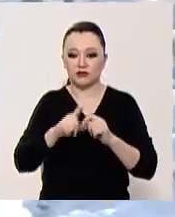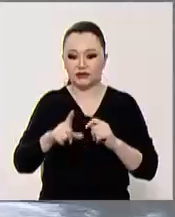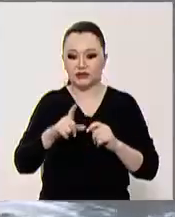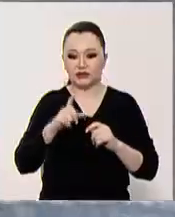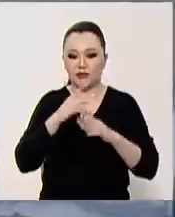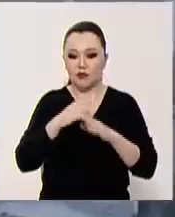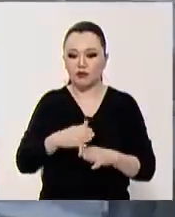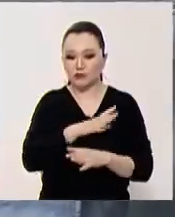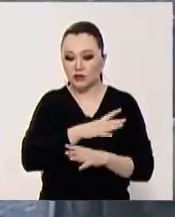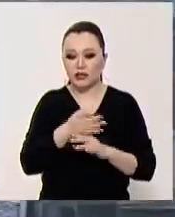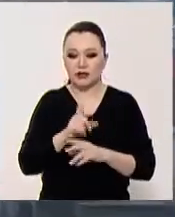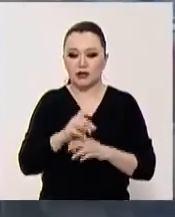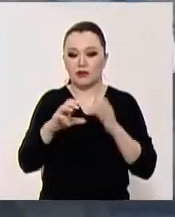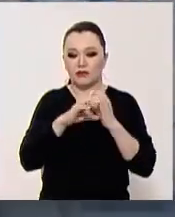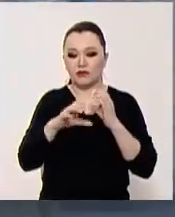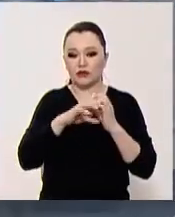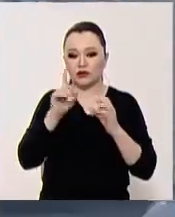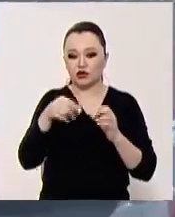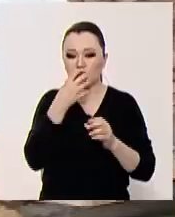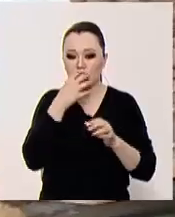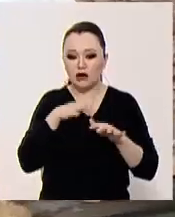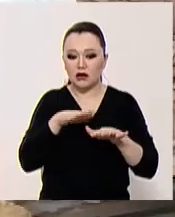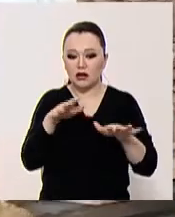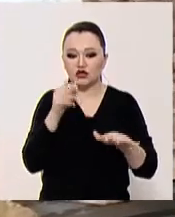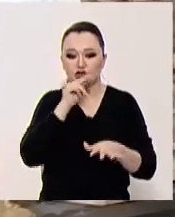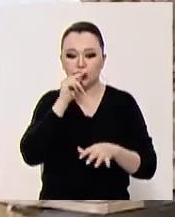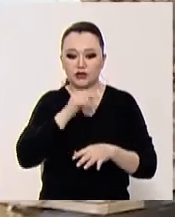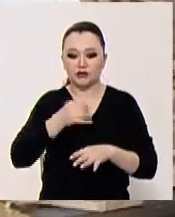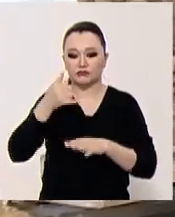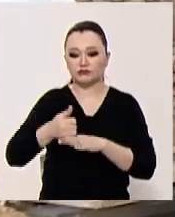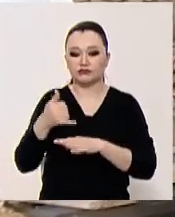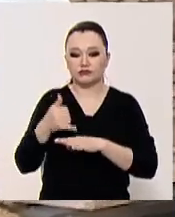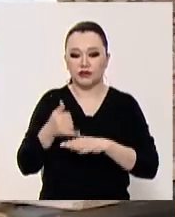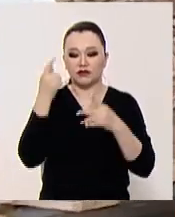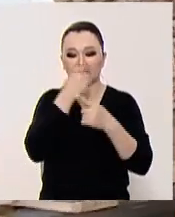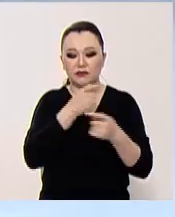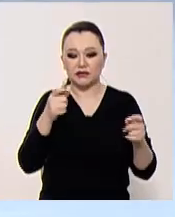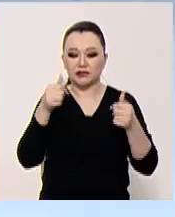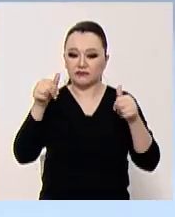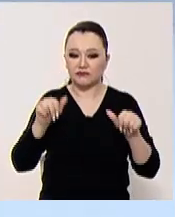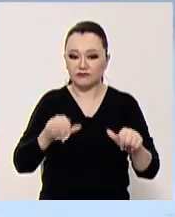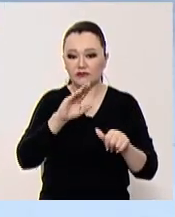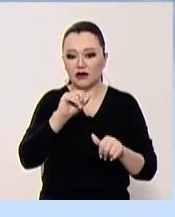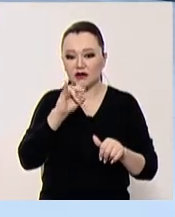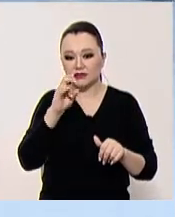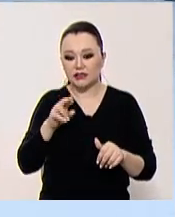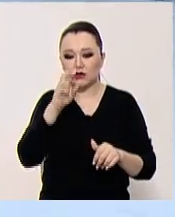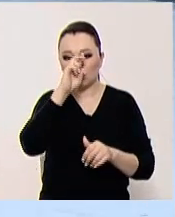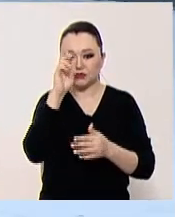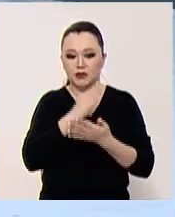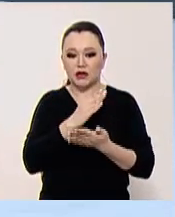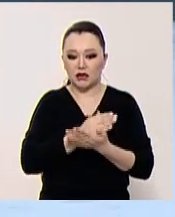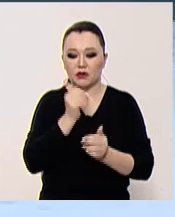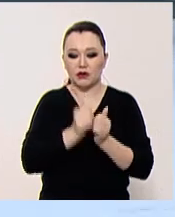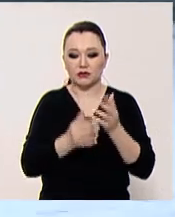В павильоне есть даже обогреватель, чайник, розетки. На стенах информация по вакансиям и госпрограммам.